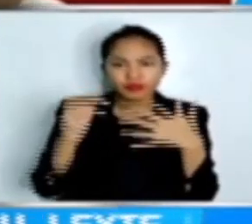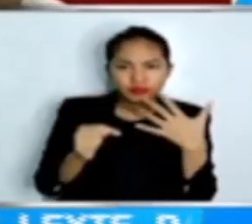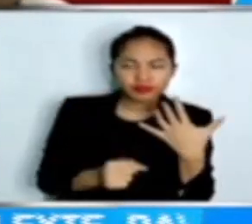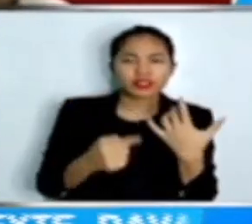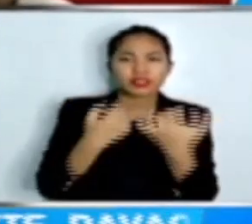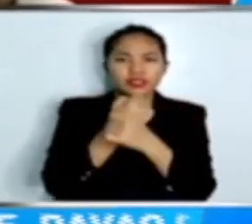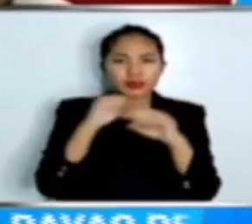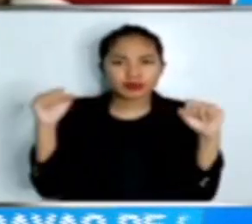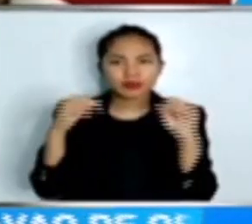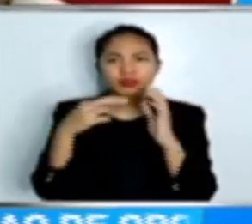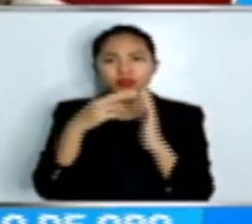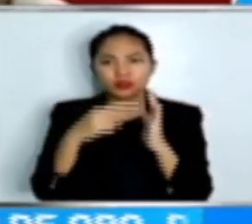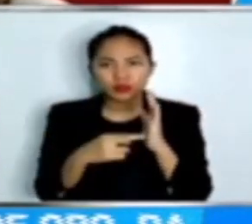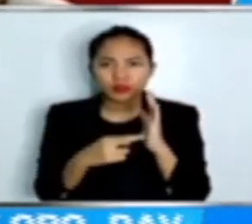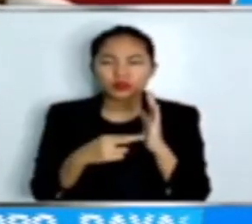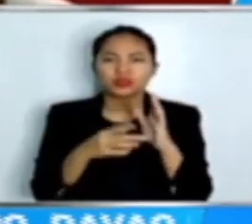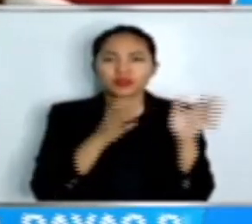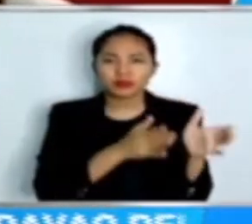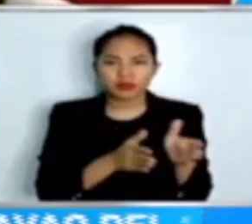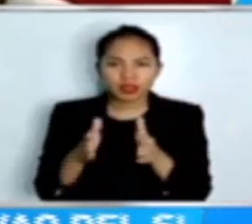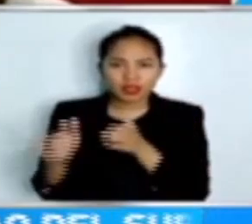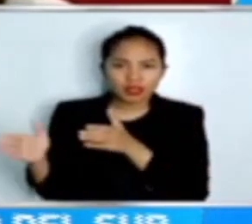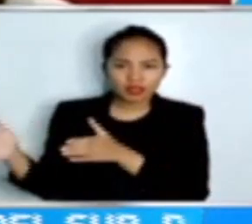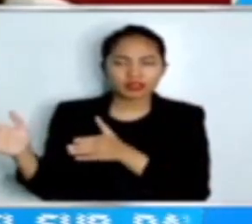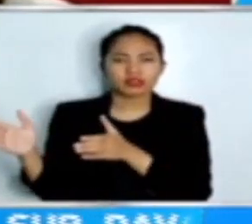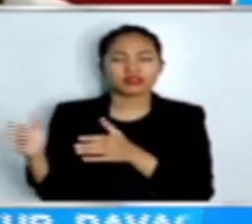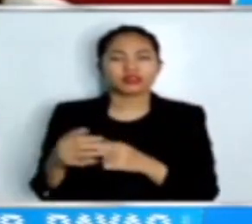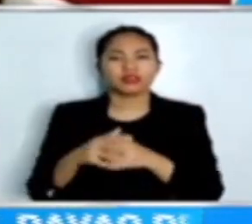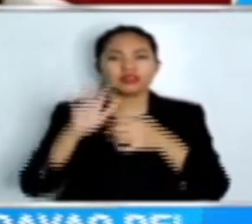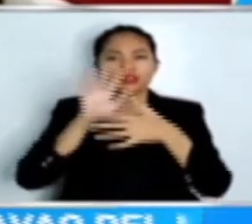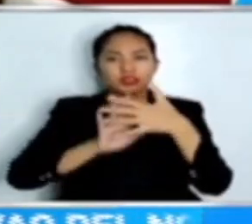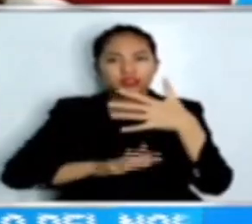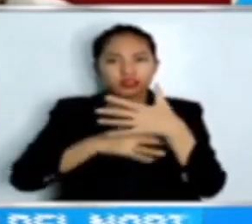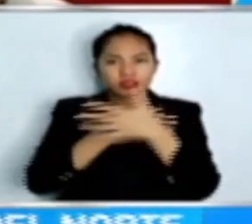class schedules na mangyayari. Mm-hmm.